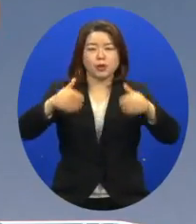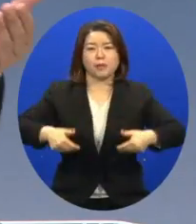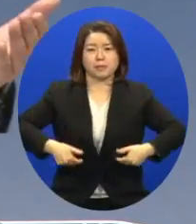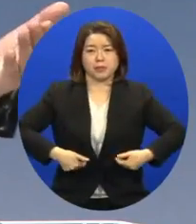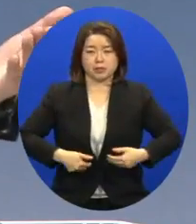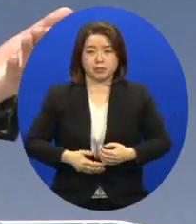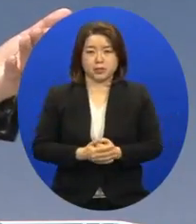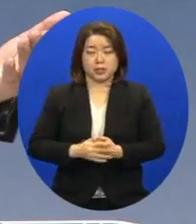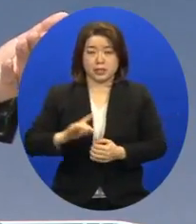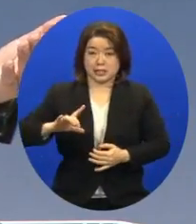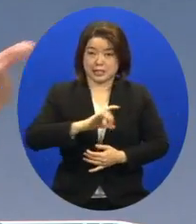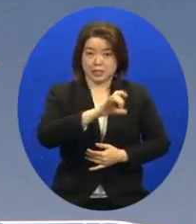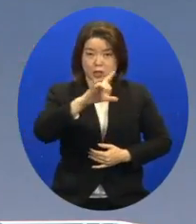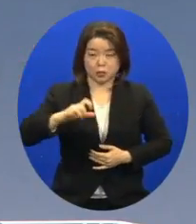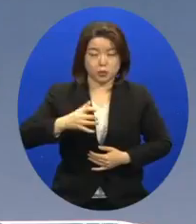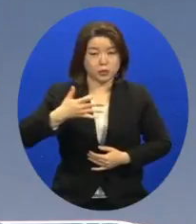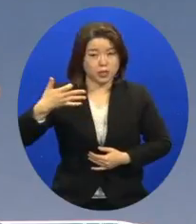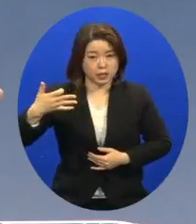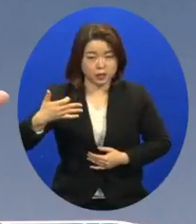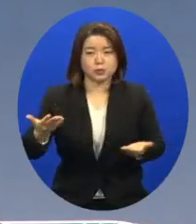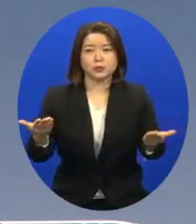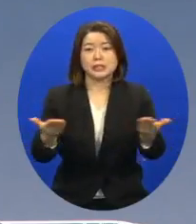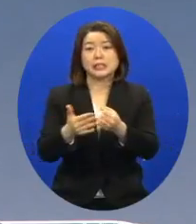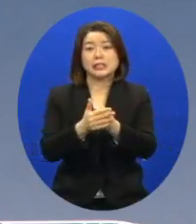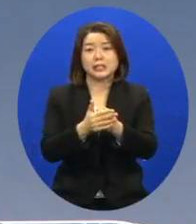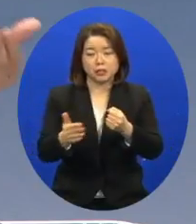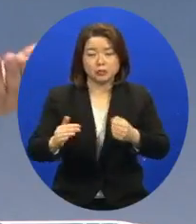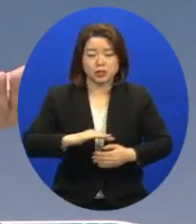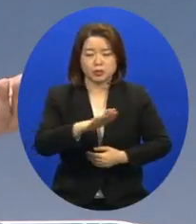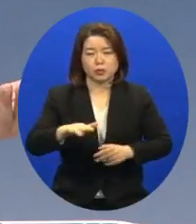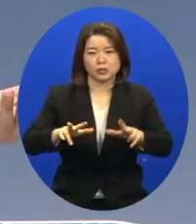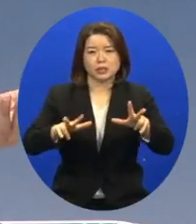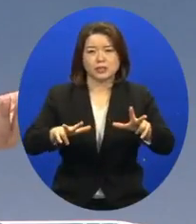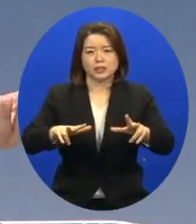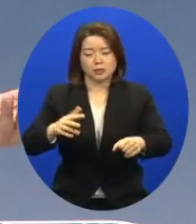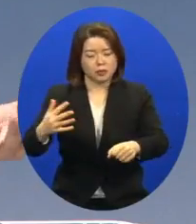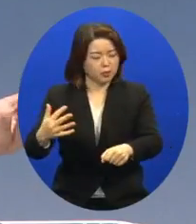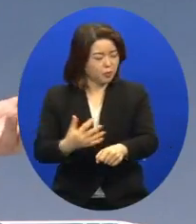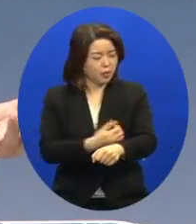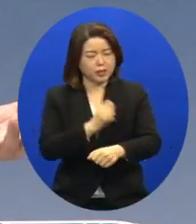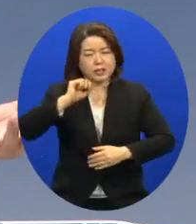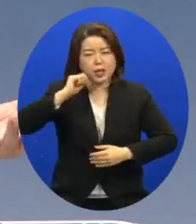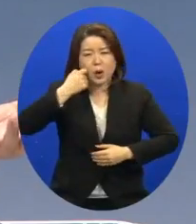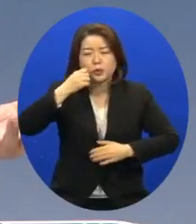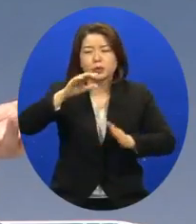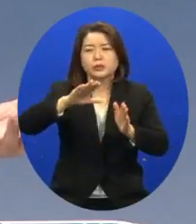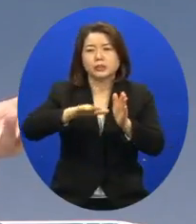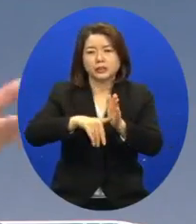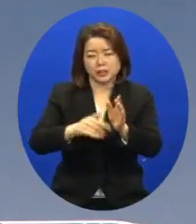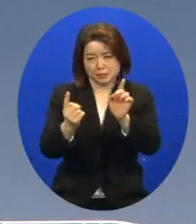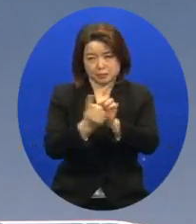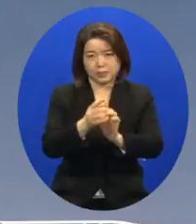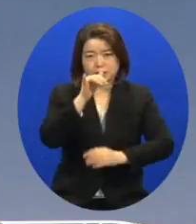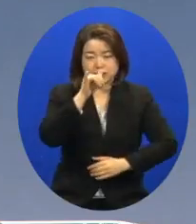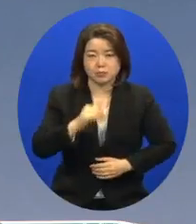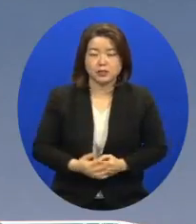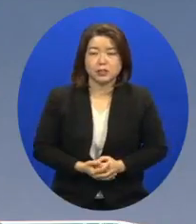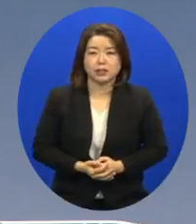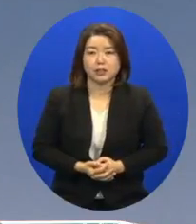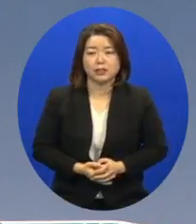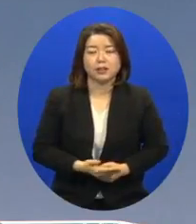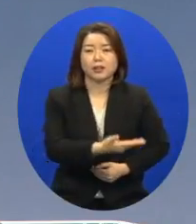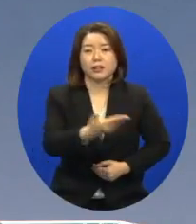그러나 1 그 사태로 우리가 지금 대단히 어려워 은 에 처해 있습니다 여러분